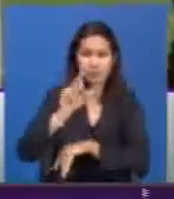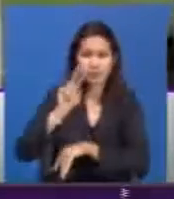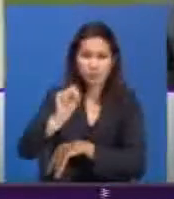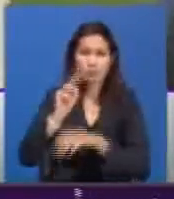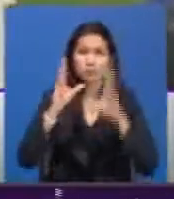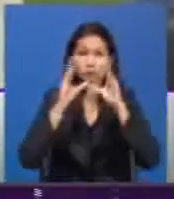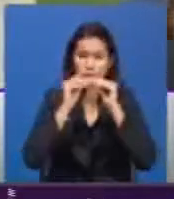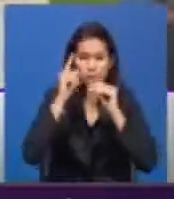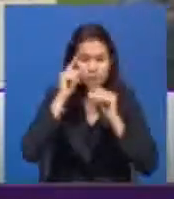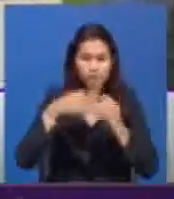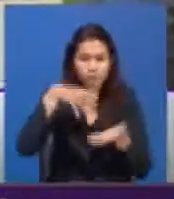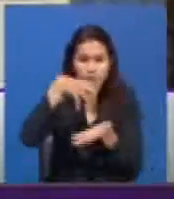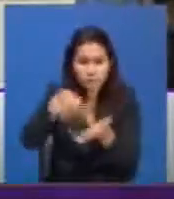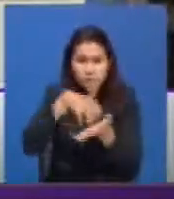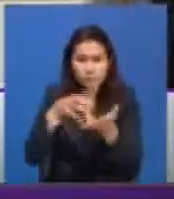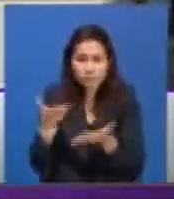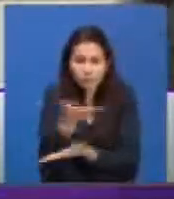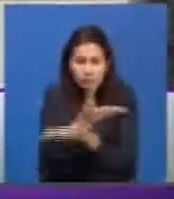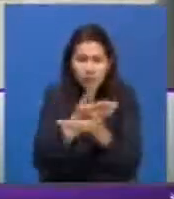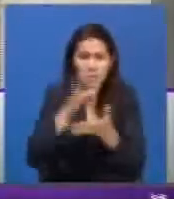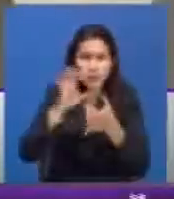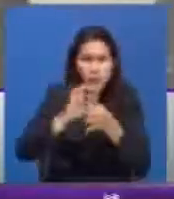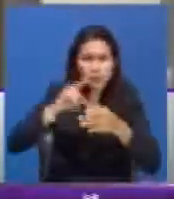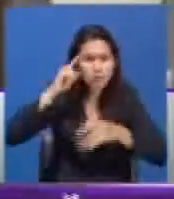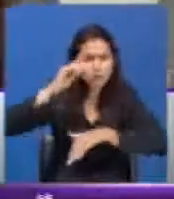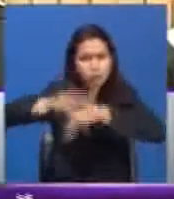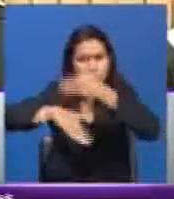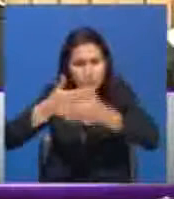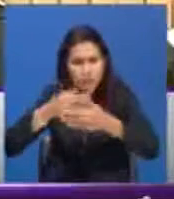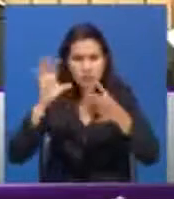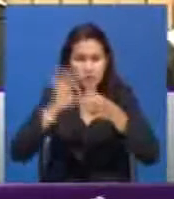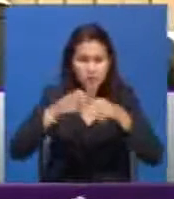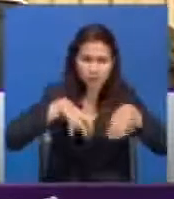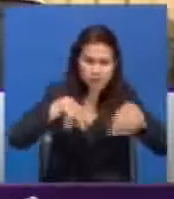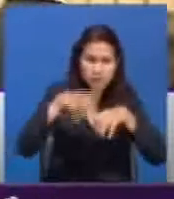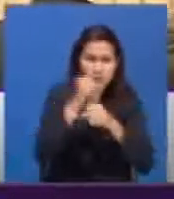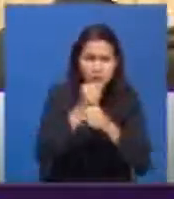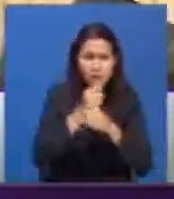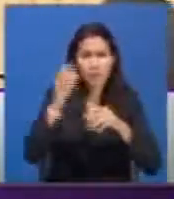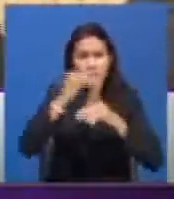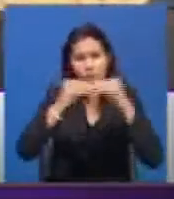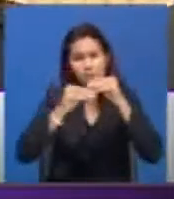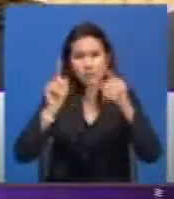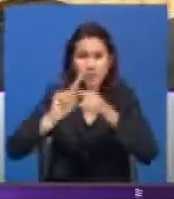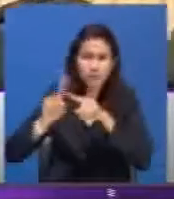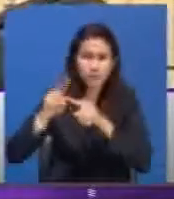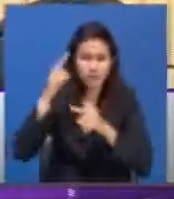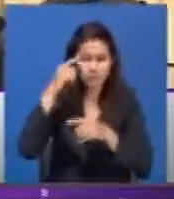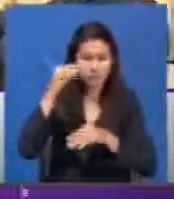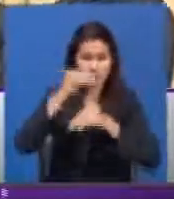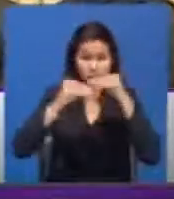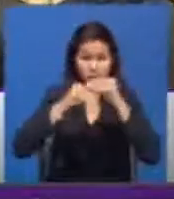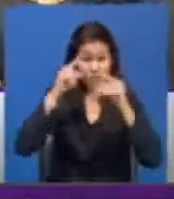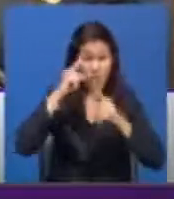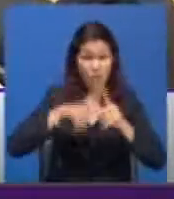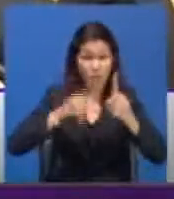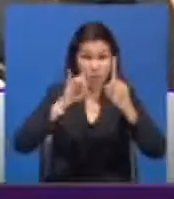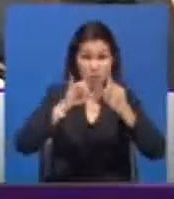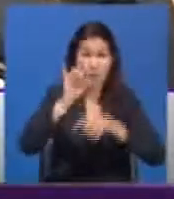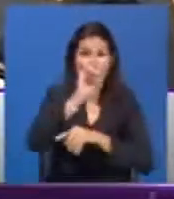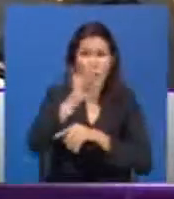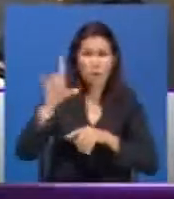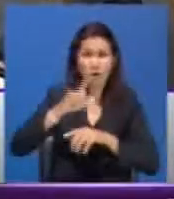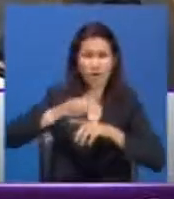ารงานรัฐวิสาหกิจและรายงานความคืบหน้าการพิจารณาโครงการลงทุนมูลค่าเกิน100ล้านบาทของรัฐวิสาหกิ